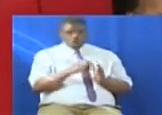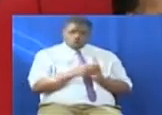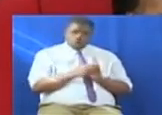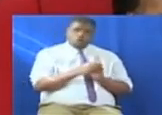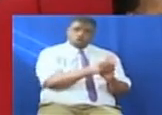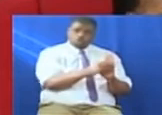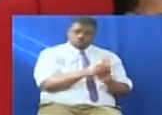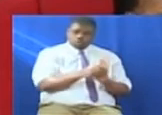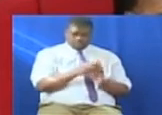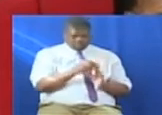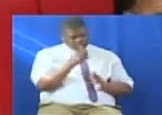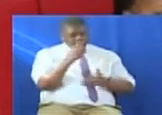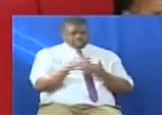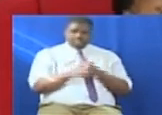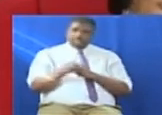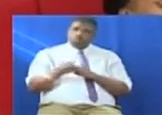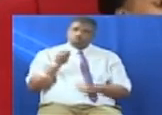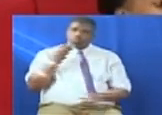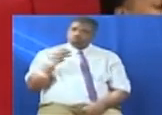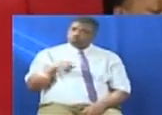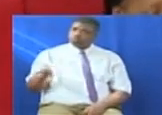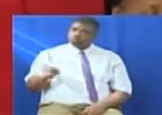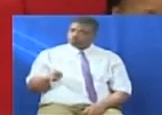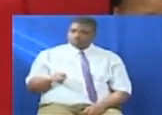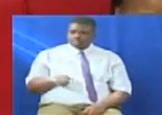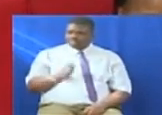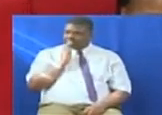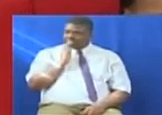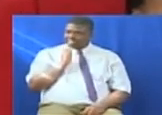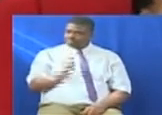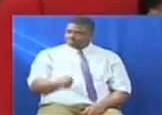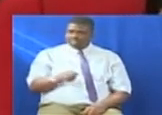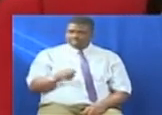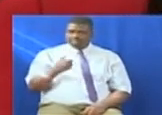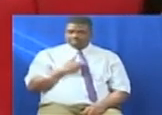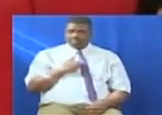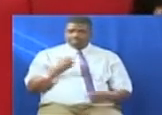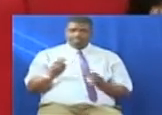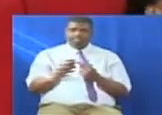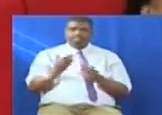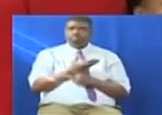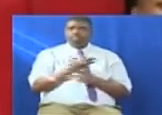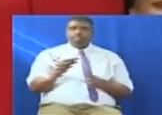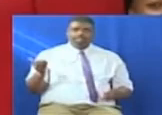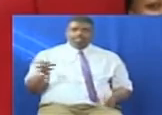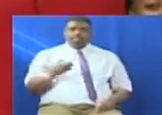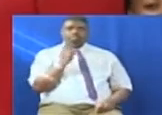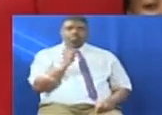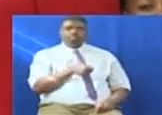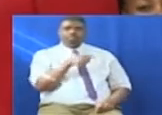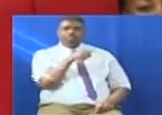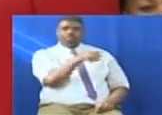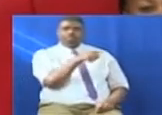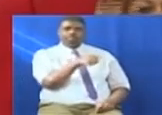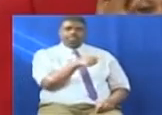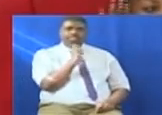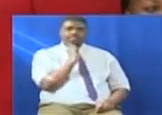huu. Kwa kweli Mheshimiwa Spika, na mimi kama alivyosema wengine, nikupongeze sana wewe Mheshimiwa